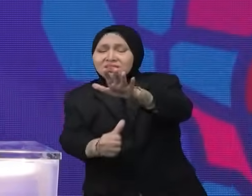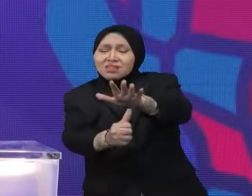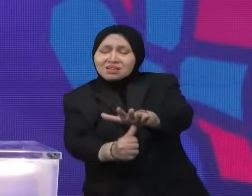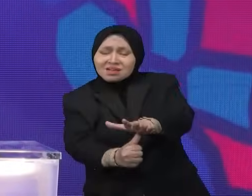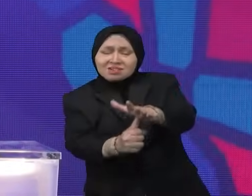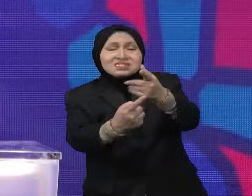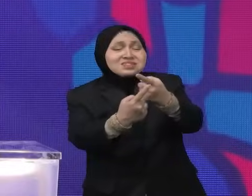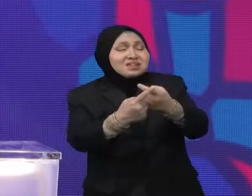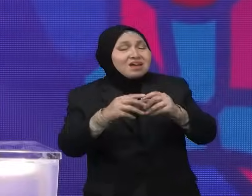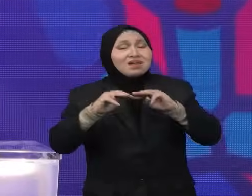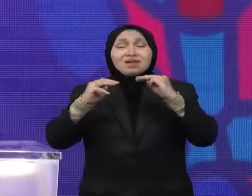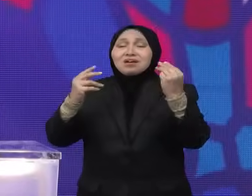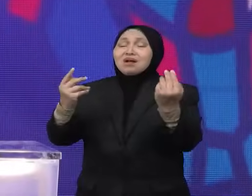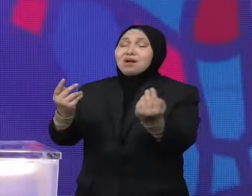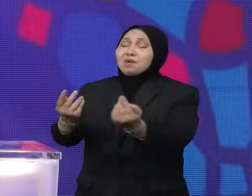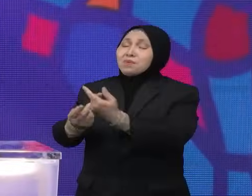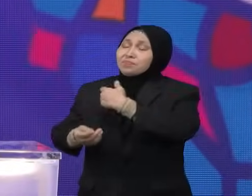وَالْمُسْتَضْعَفِينَ مِنَ